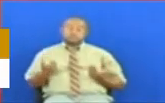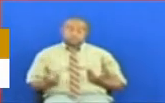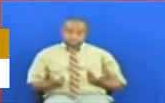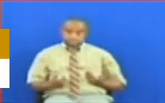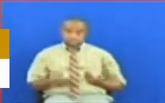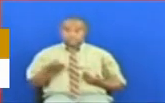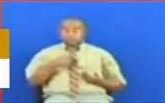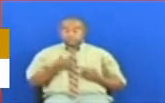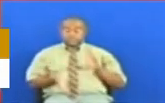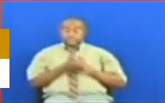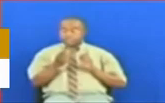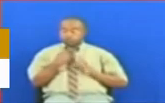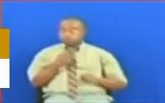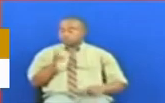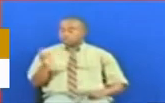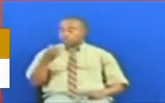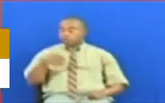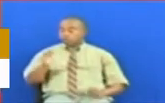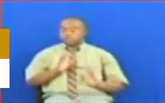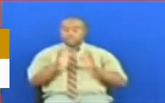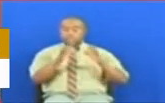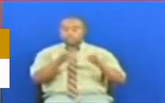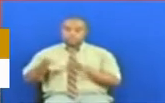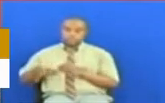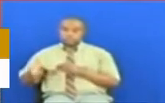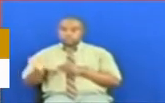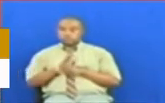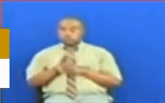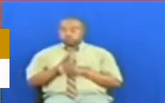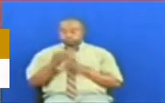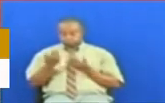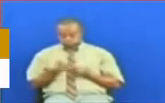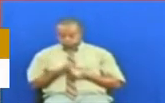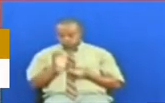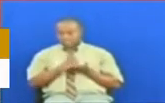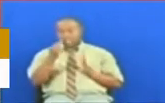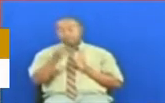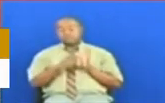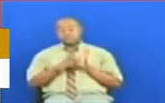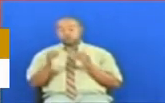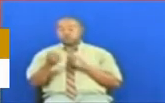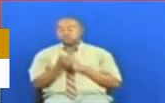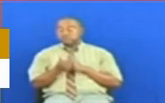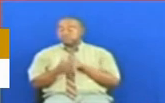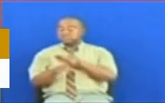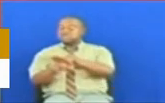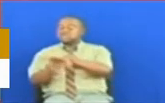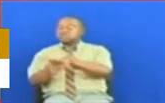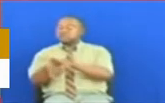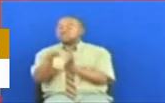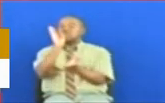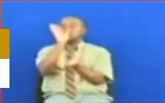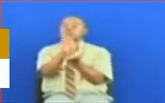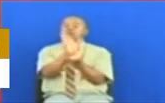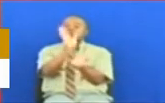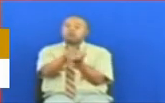za kamati ambapo waliomba kuweka masharti ya udhibiti wa samaki aina ya papa. Mheshimiwa Mwenyekiti, Mheshimiwa Spika,